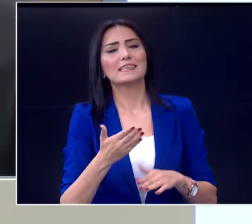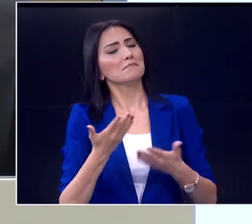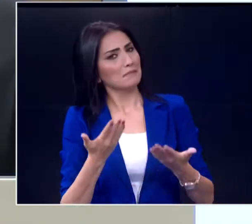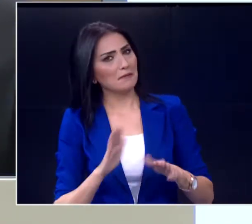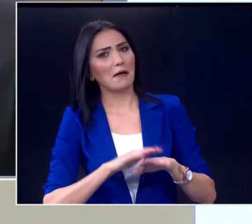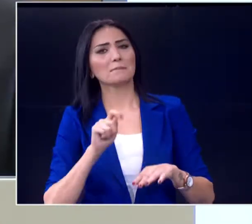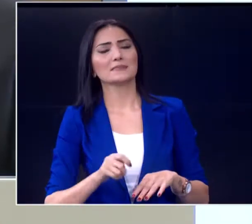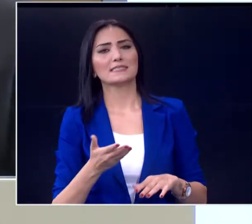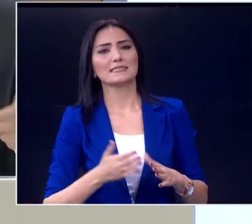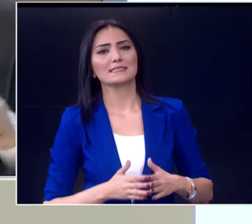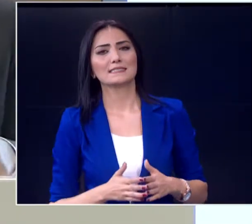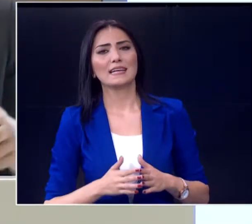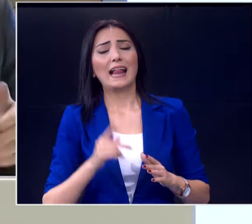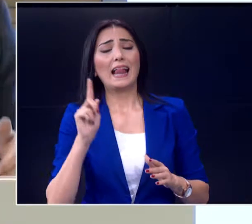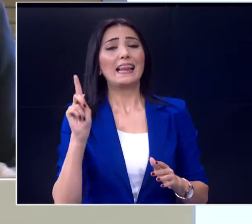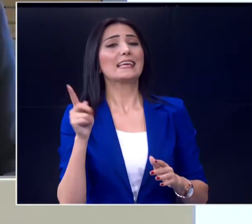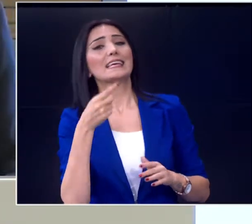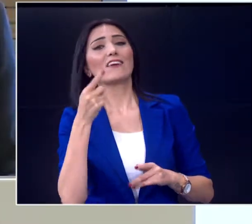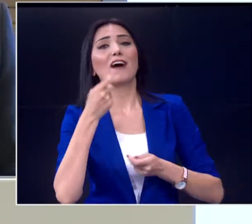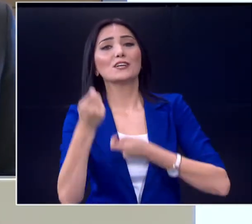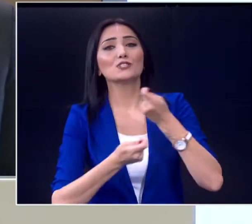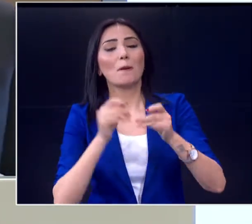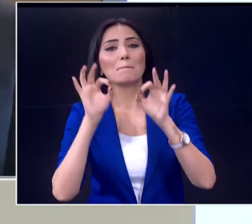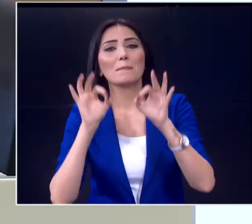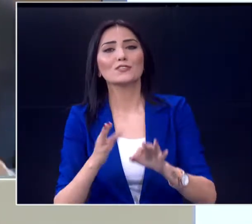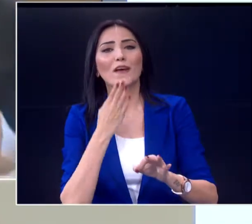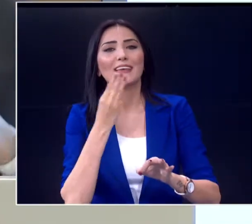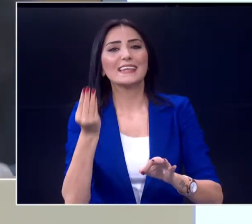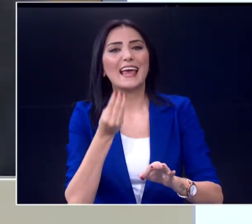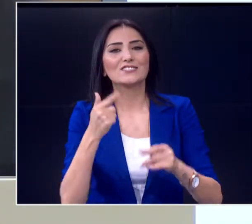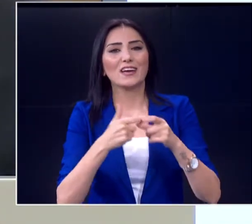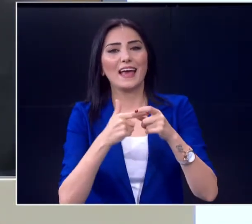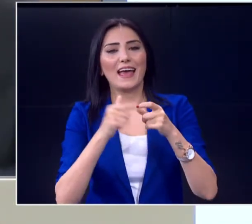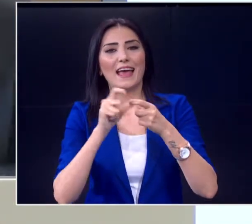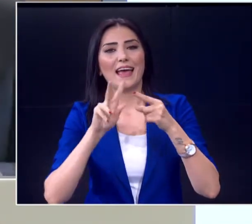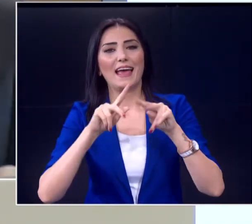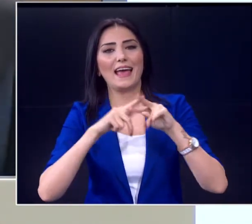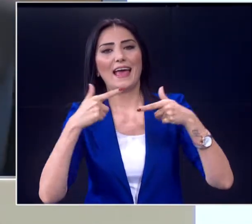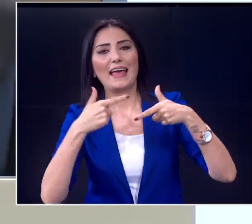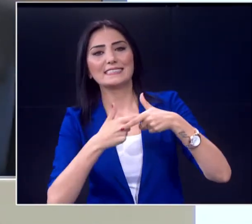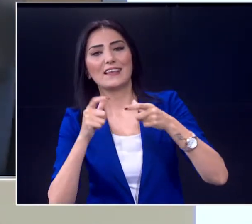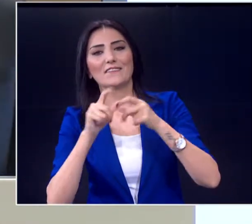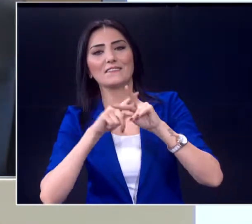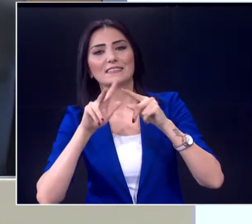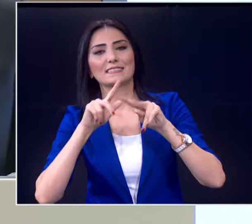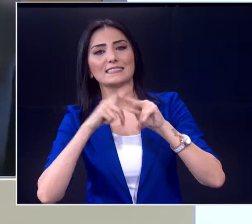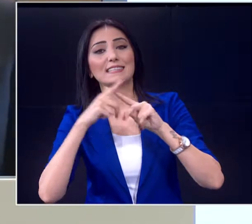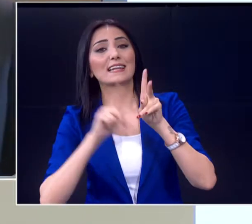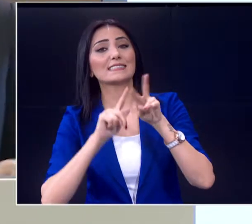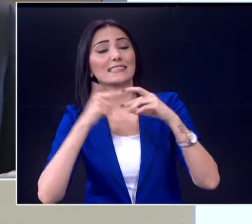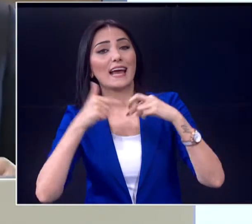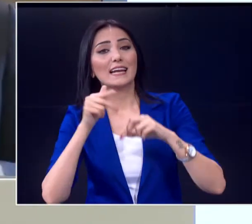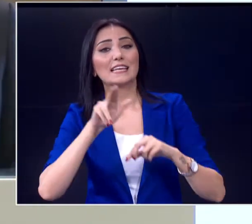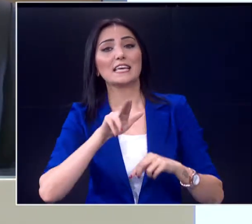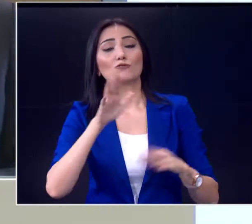Tuttuk. İlk defa işe başlayan genç esnaf sanatkarların toplamda